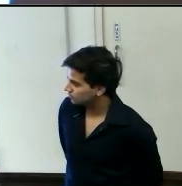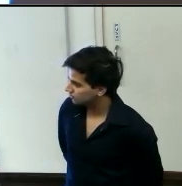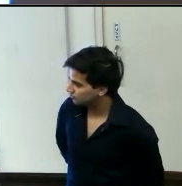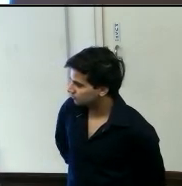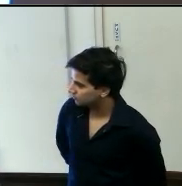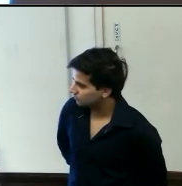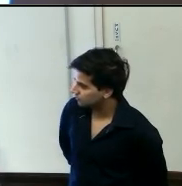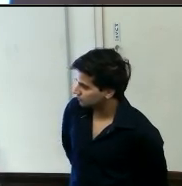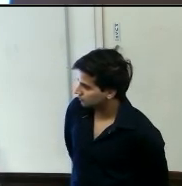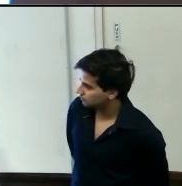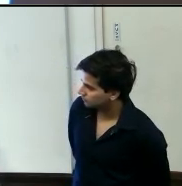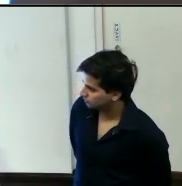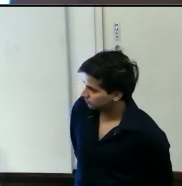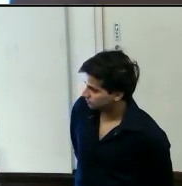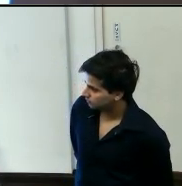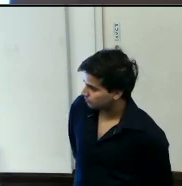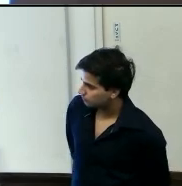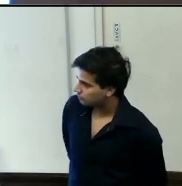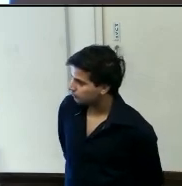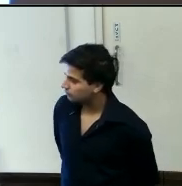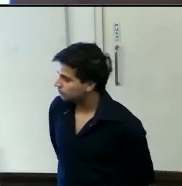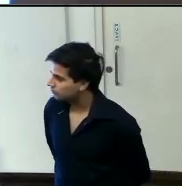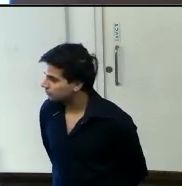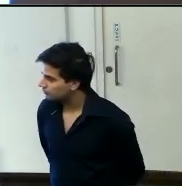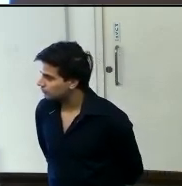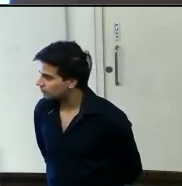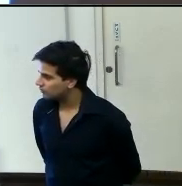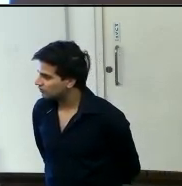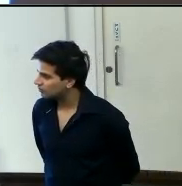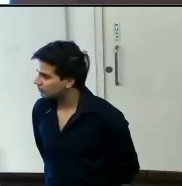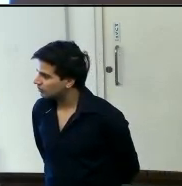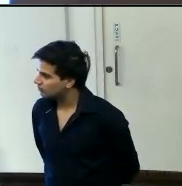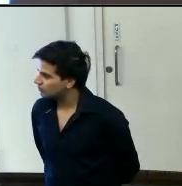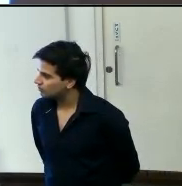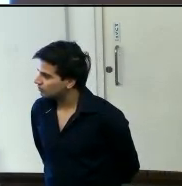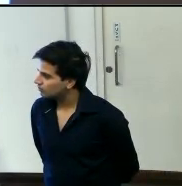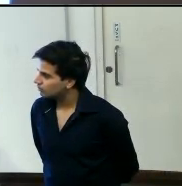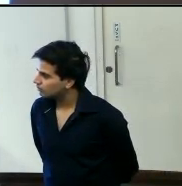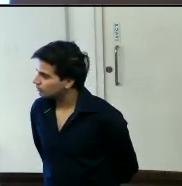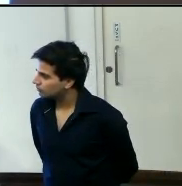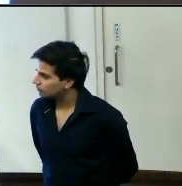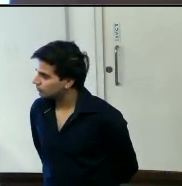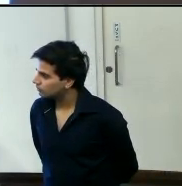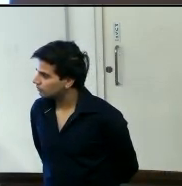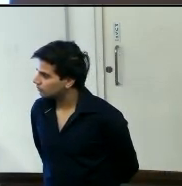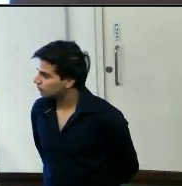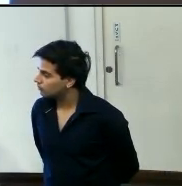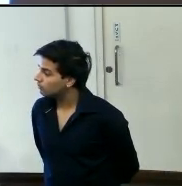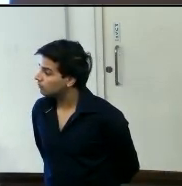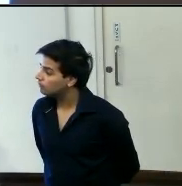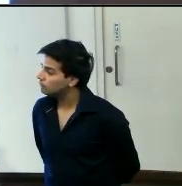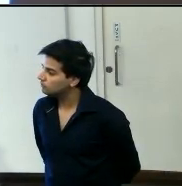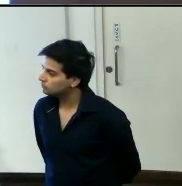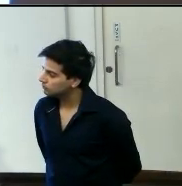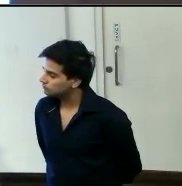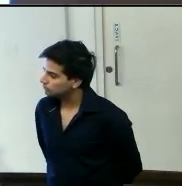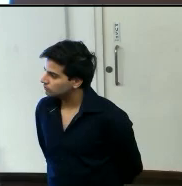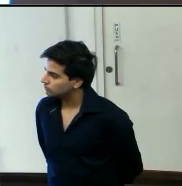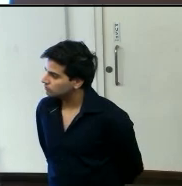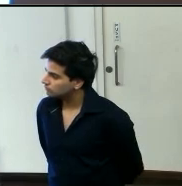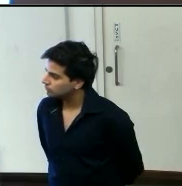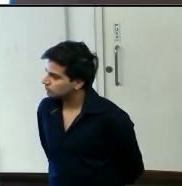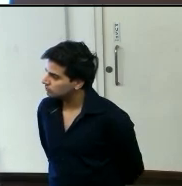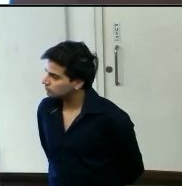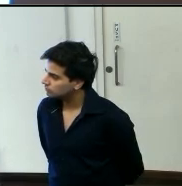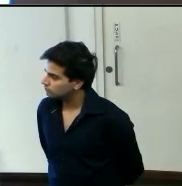ಮಾಡೋದಕ್ಕೆ ಇವಾಗ ಸ್ಟಿಲ್ ಲೈಫ್ ಮಾಡಿಸ್ತೀವಿ ಆರ್ಟ್ ಸ್ಕೂಲ್ಗಳಲ್ಲಿ. ಸ್ಟಿಲ್ ಲೈಫ್ಗೆ ಆ ಪ್ರತಿಯೊಂದು ಆಬ್ಜೆಕ್ಟ್ಗೂ ಒಂದು ಇತಿಹಾಸ ಇರುತ್ತೆ. ಅದ್ರ ಬಗ್ಗೆ ಯೋಚನೆ ಮಾಡಿ